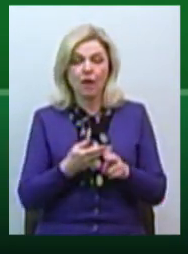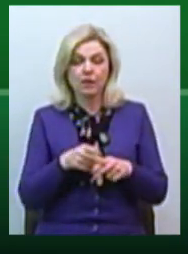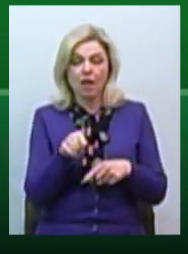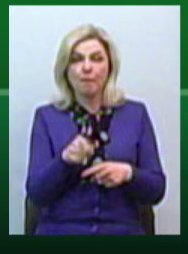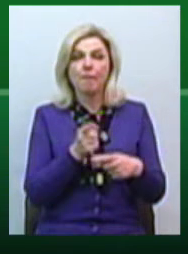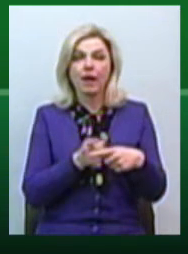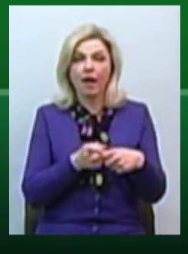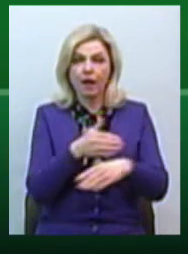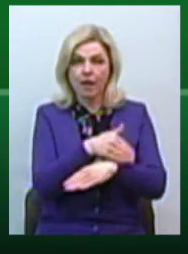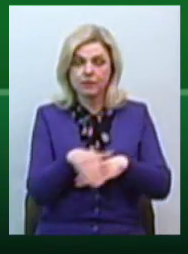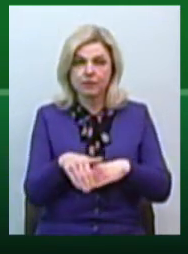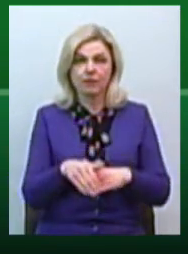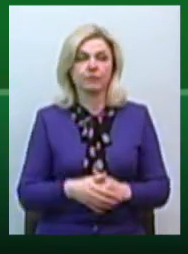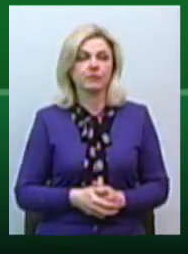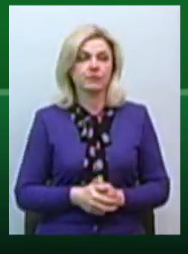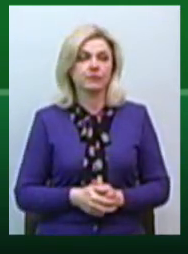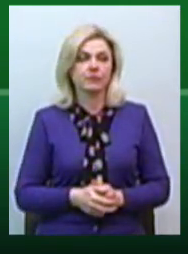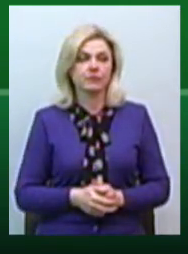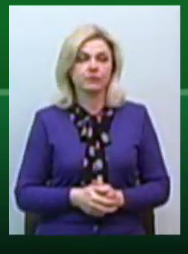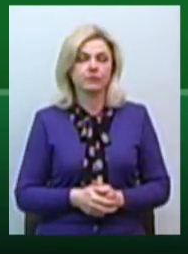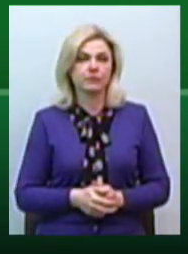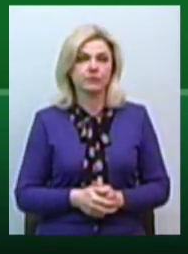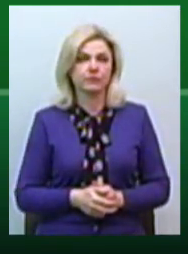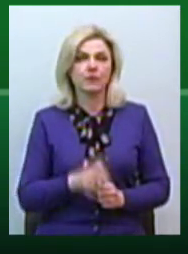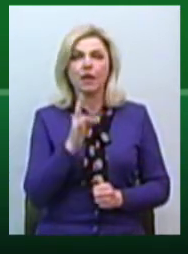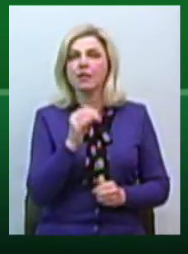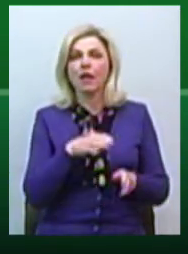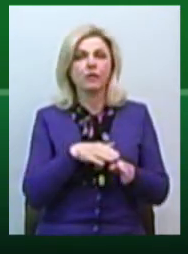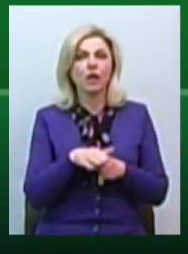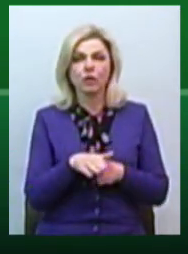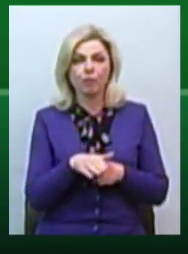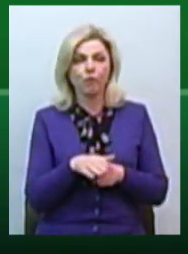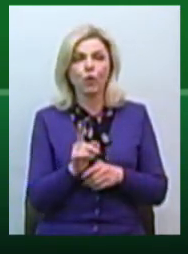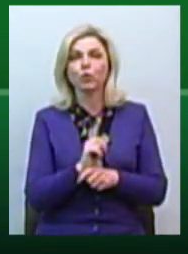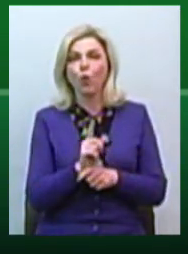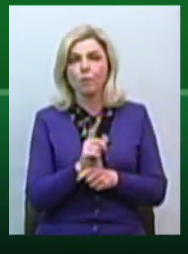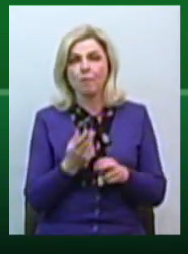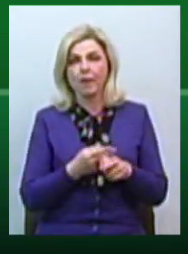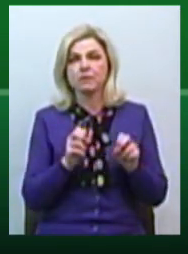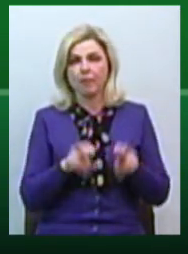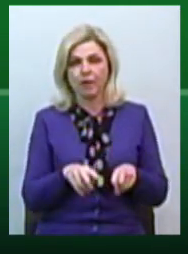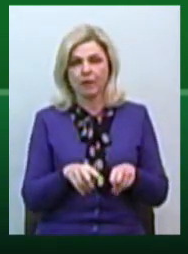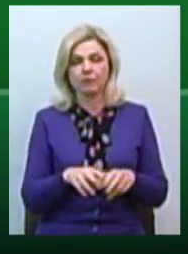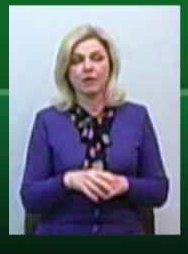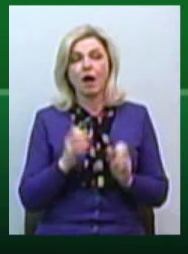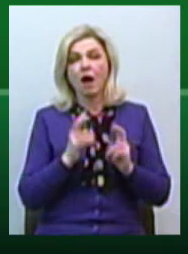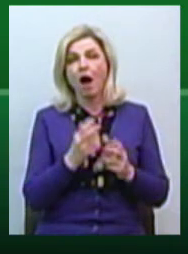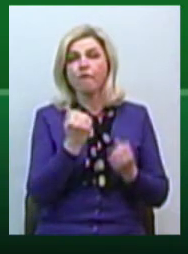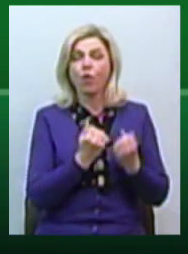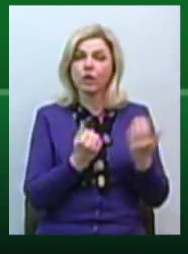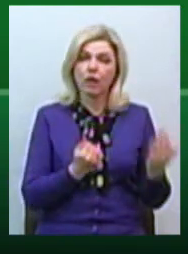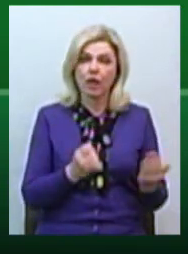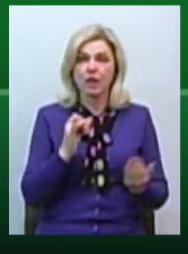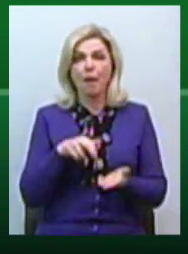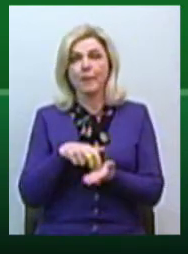перехресті, він не дотримувався норм безпеки. Як водіїв, так і пішоходів не